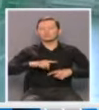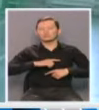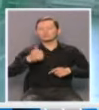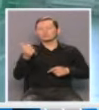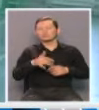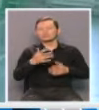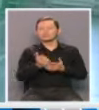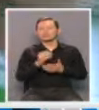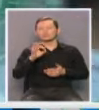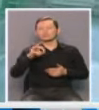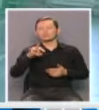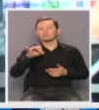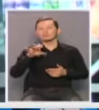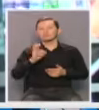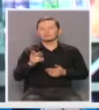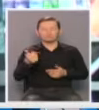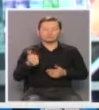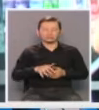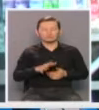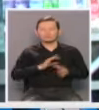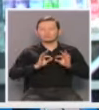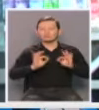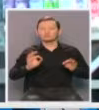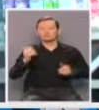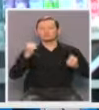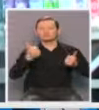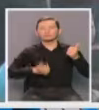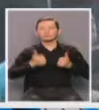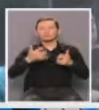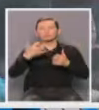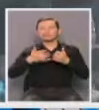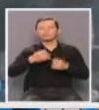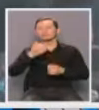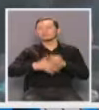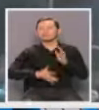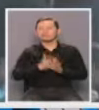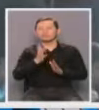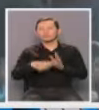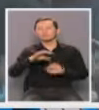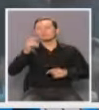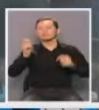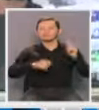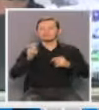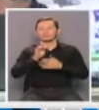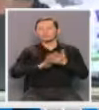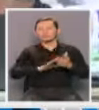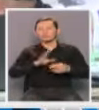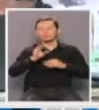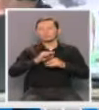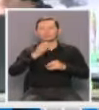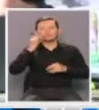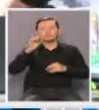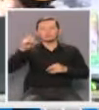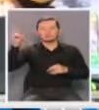көздей білген Өмірзақ командасы үздік атанды. Спорттық шара орталық саябақта өнер жұлдыздарының концертіне ұласты. Кешке Алматыдан